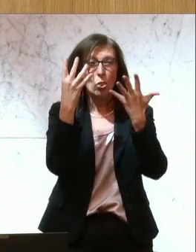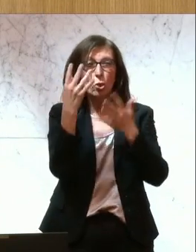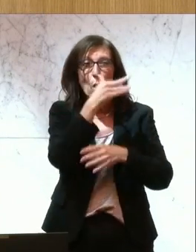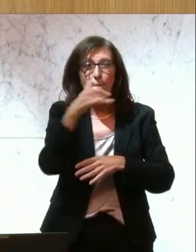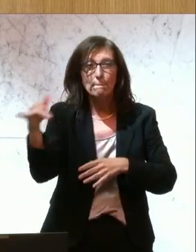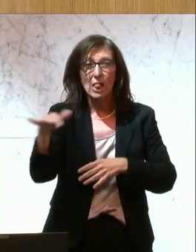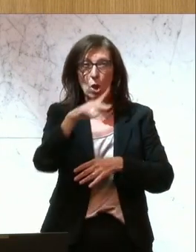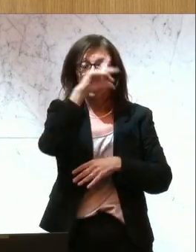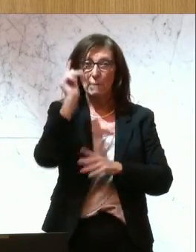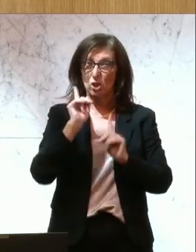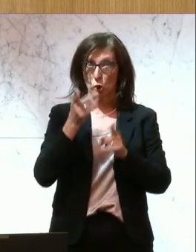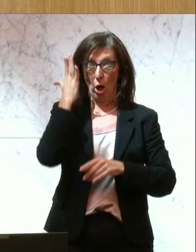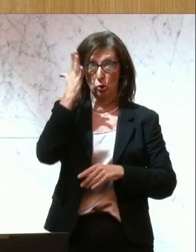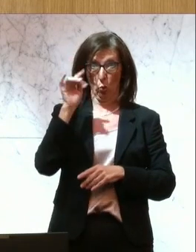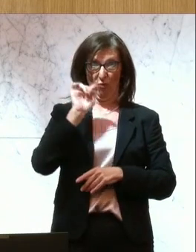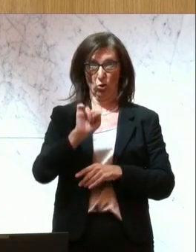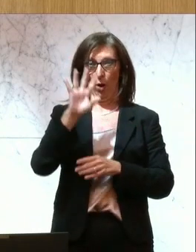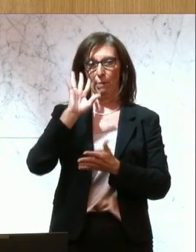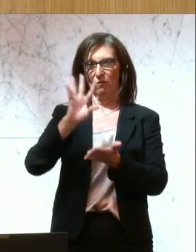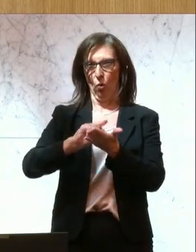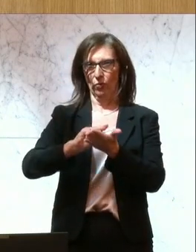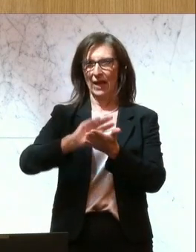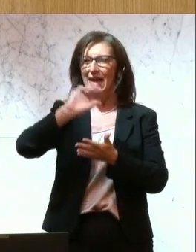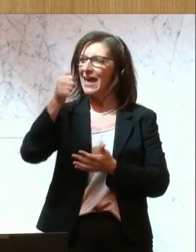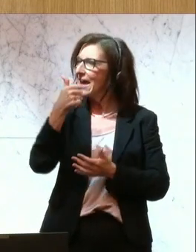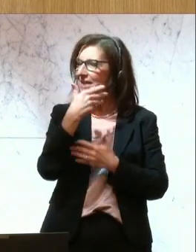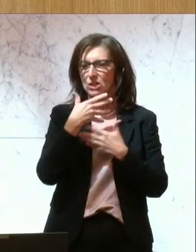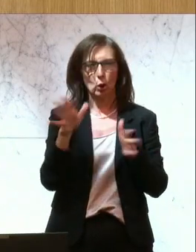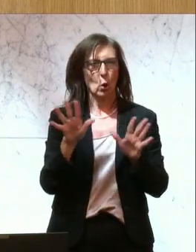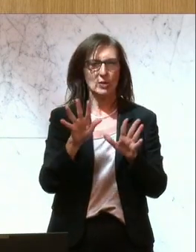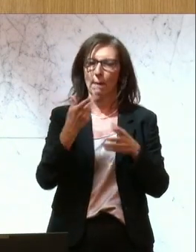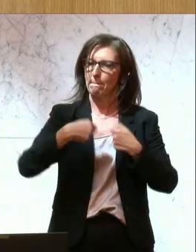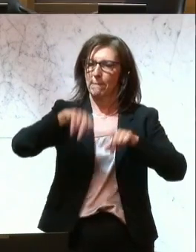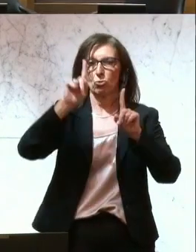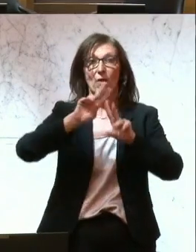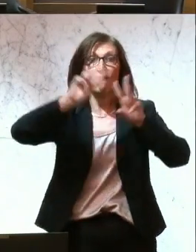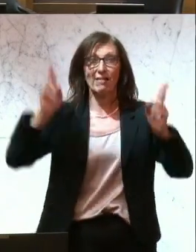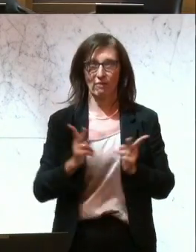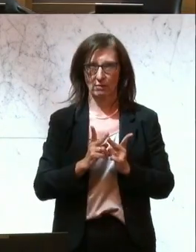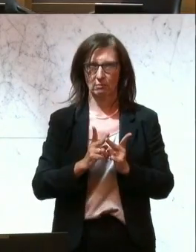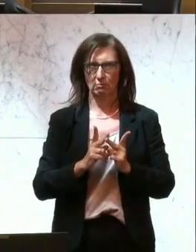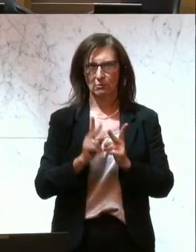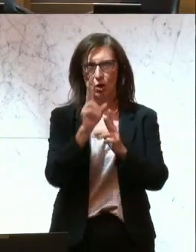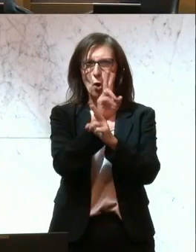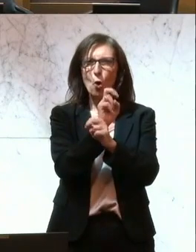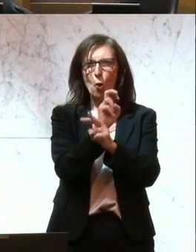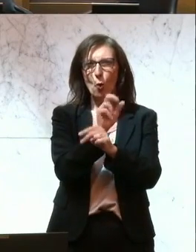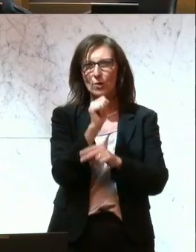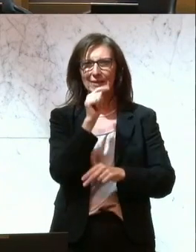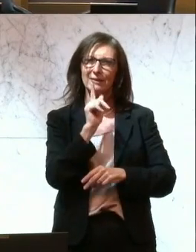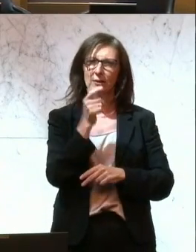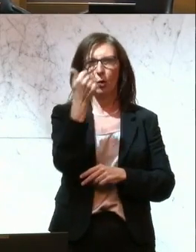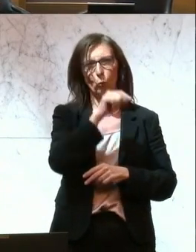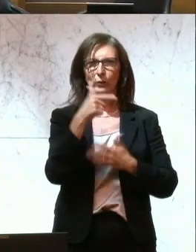Menschen wohnen sollen. Das ist die größte Baustelle der Welt. Nun, Österreich hat nicht nur 170